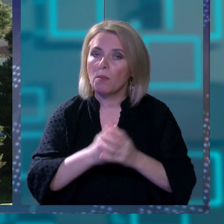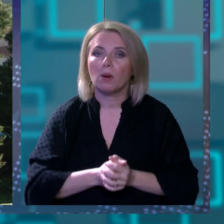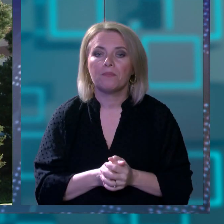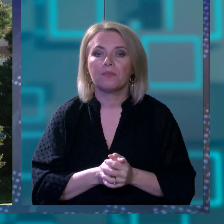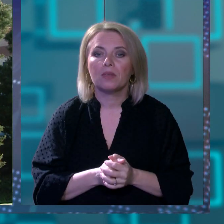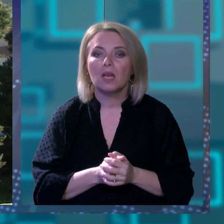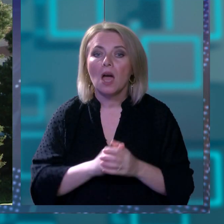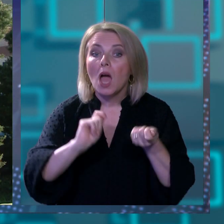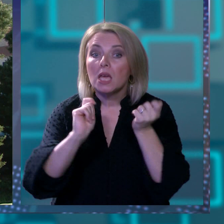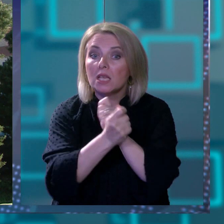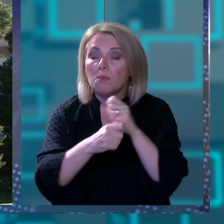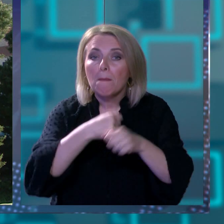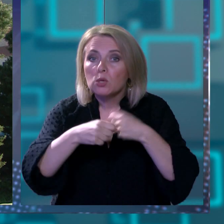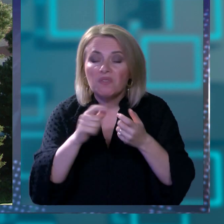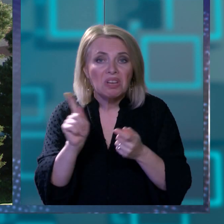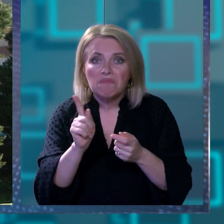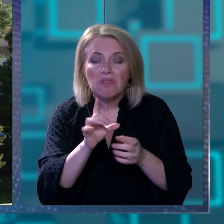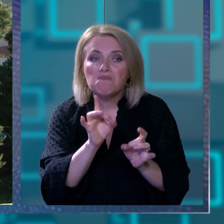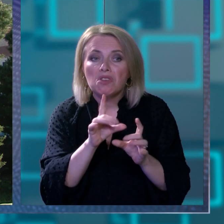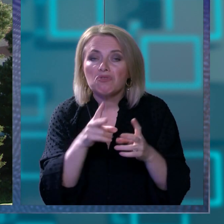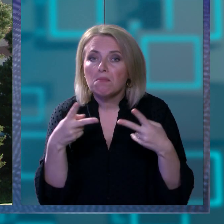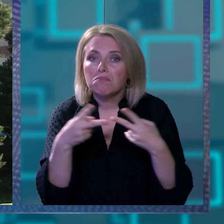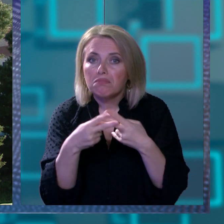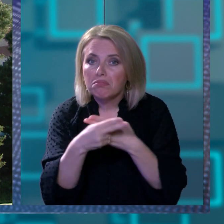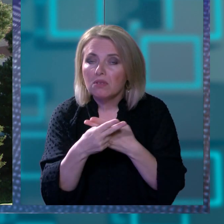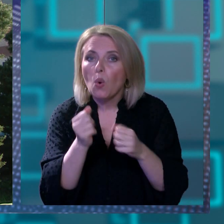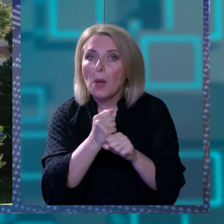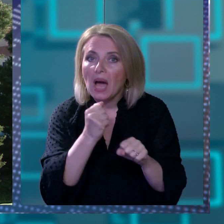nije izmjena poslovnika ništa poremetila u